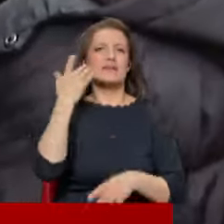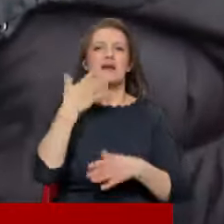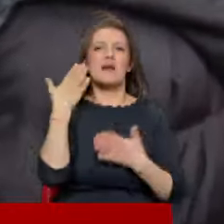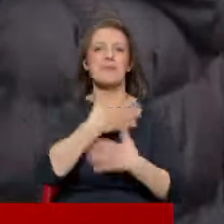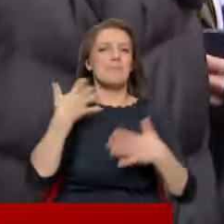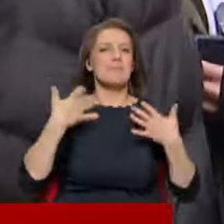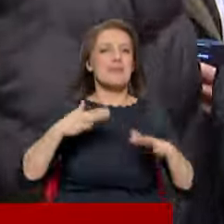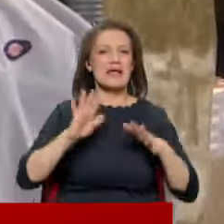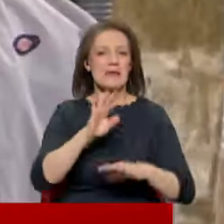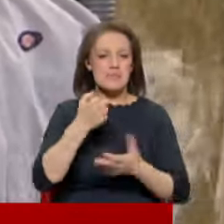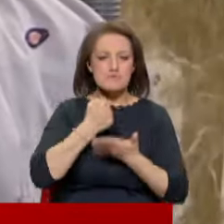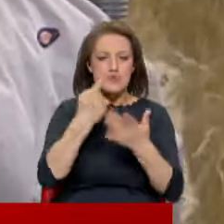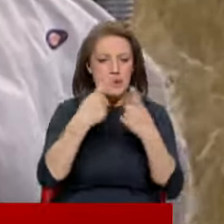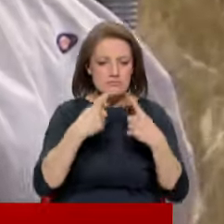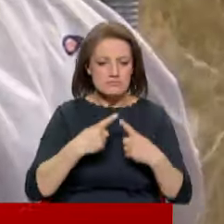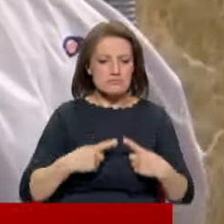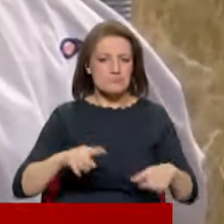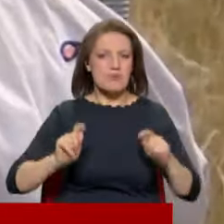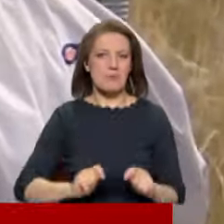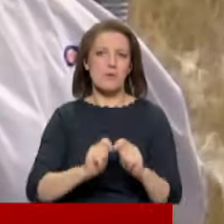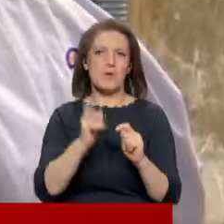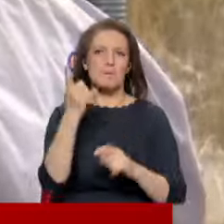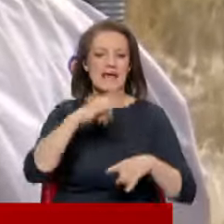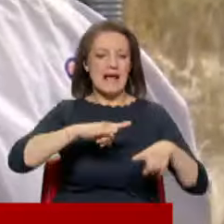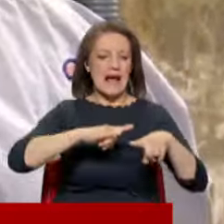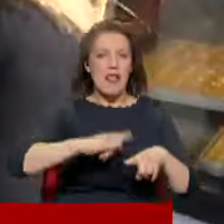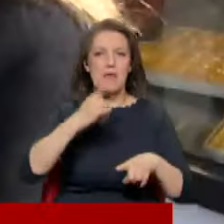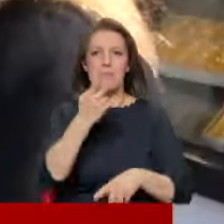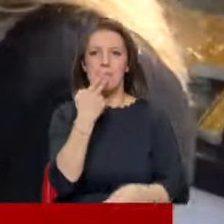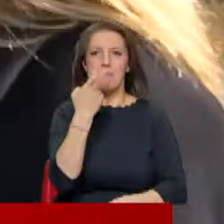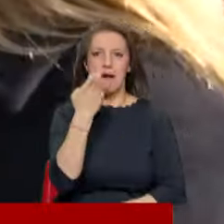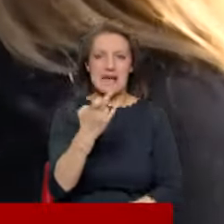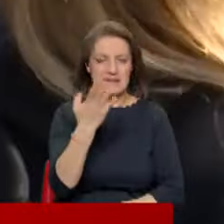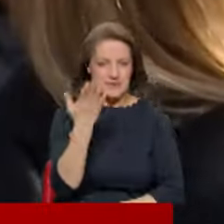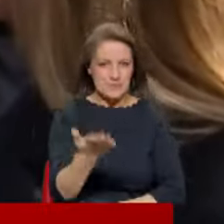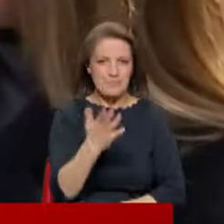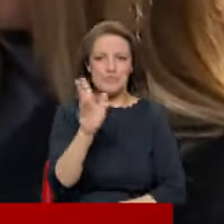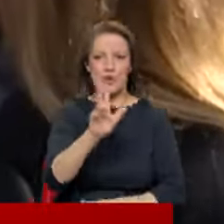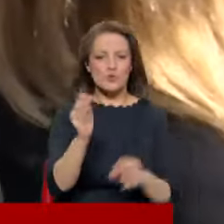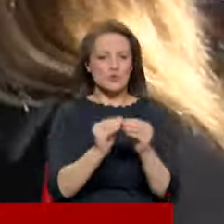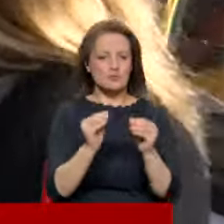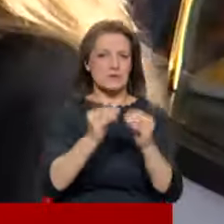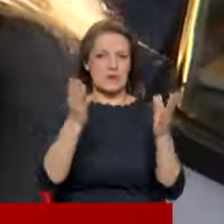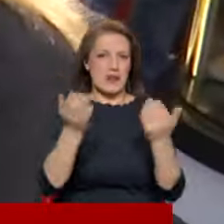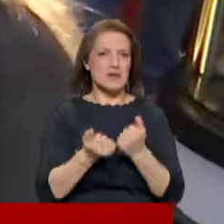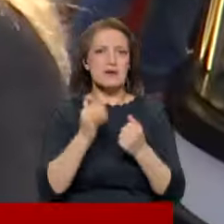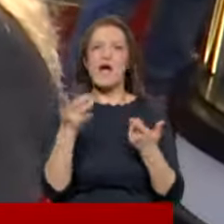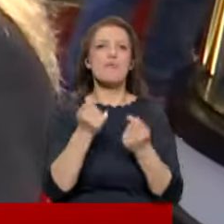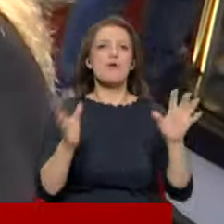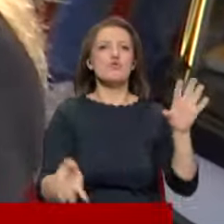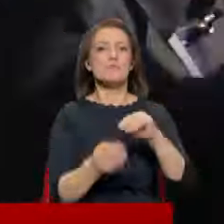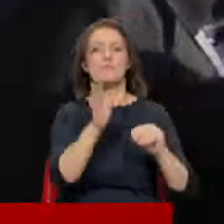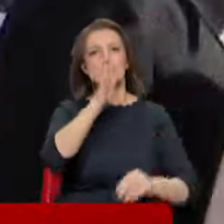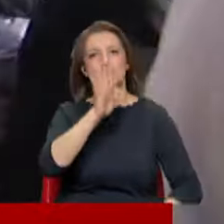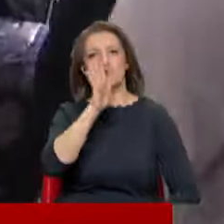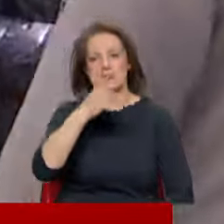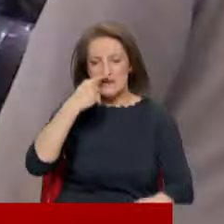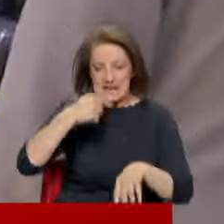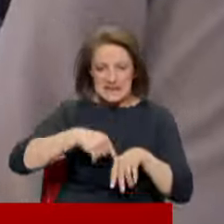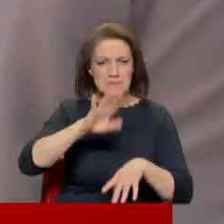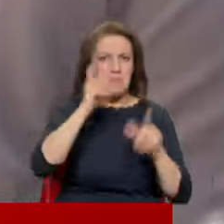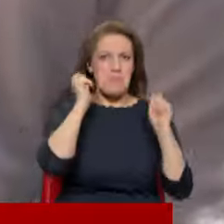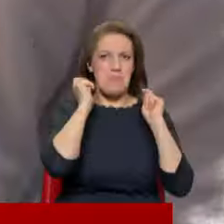telaşları yerini bütçe hesabına bıraktı. Bir kalıp peynir, bir paket 30'luk yumurta aldık. Ne kadar tuttu? 500.